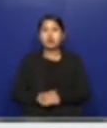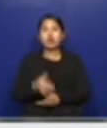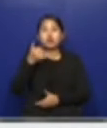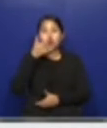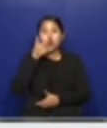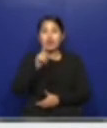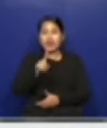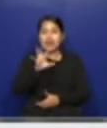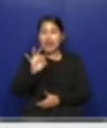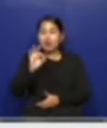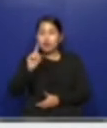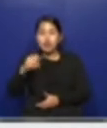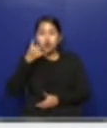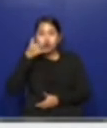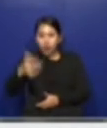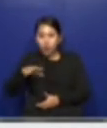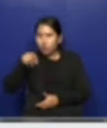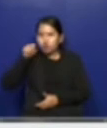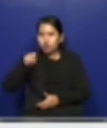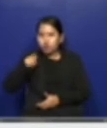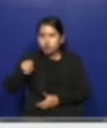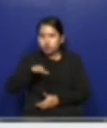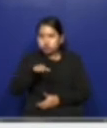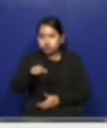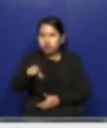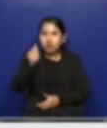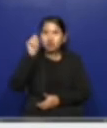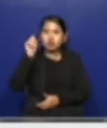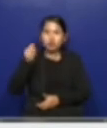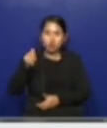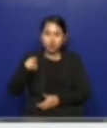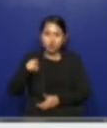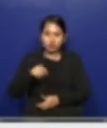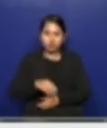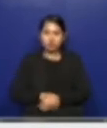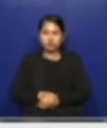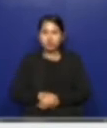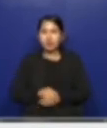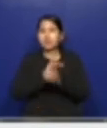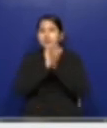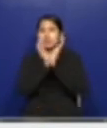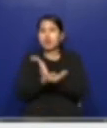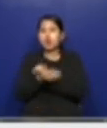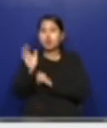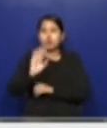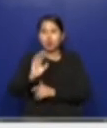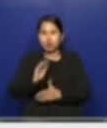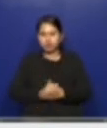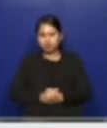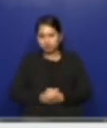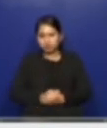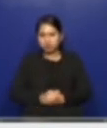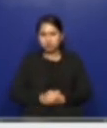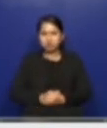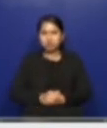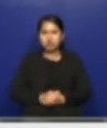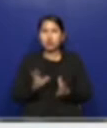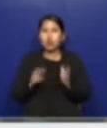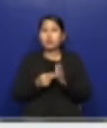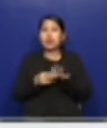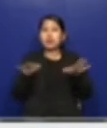รับแล้วไปเลยให้มันถึงที่เกิดเหตุอย่างรีบด่วนนี่ไม่ต้องปฏิรูปครับเป็นเรื่องปก